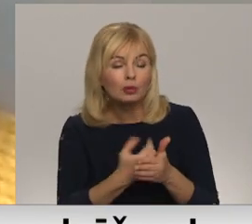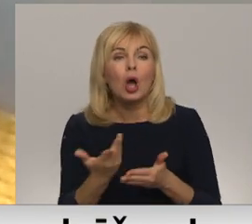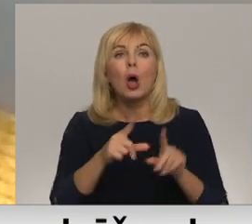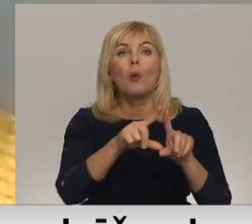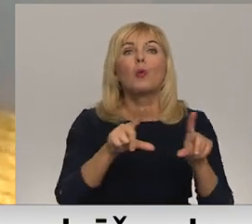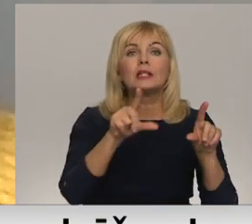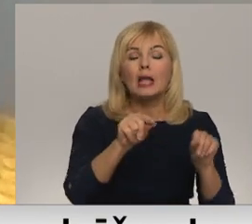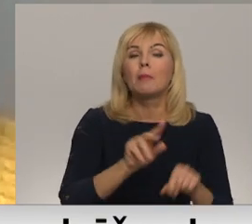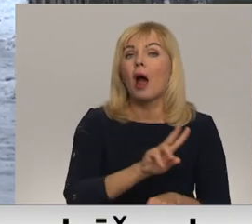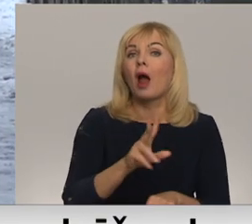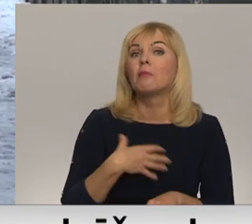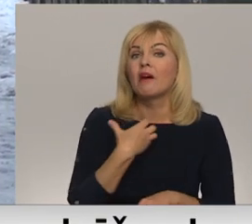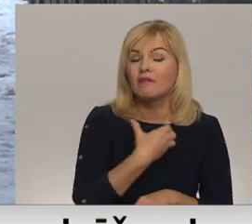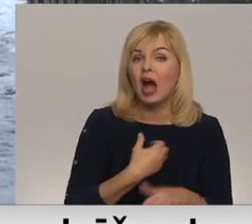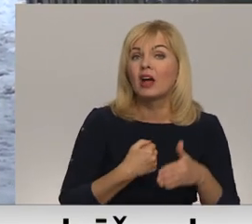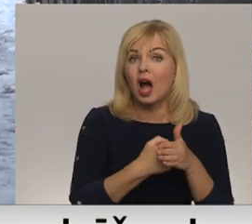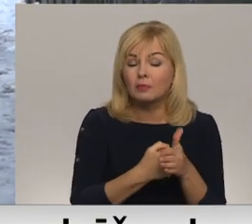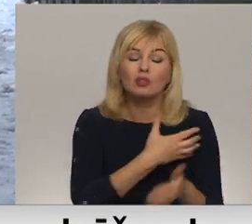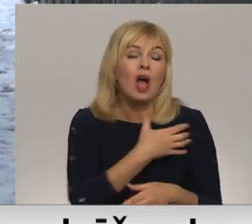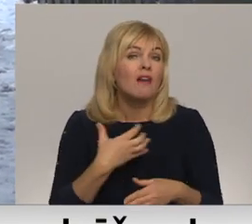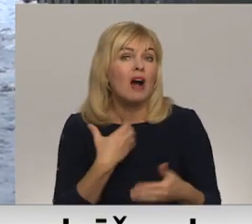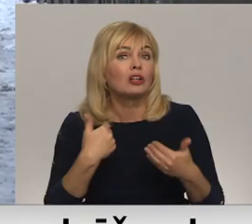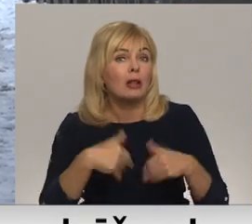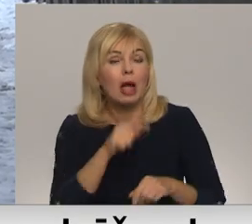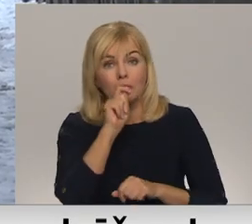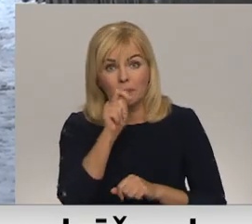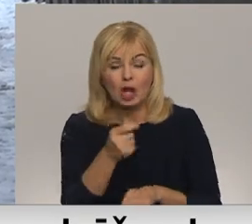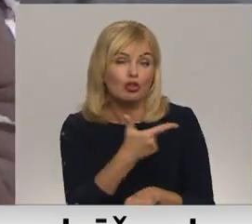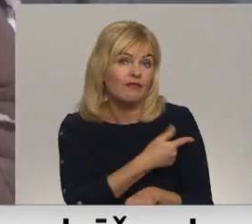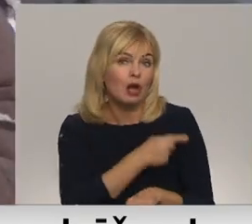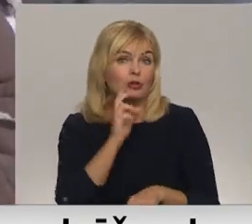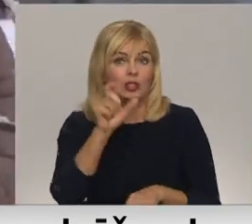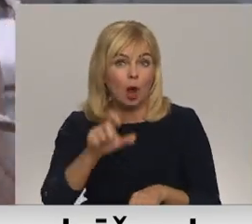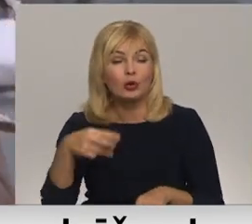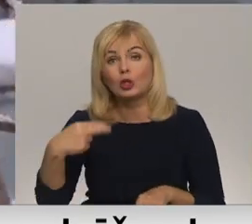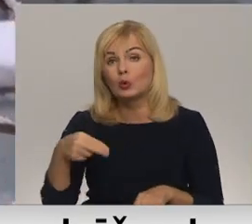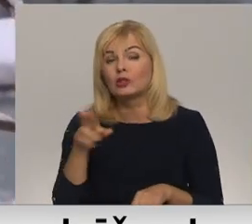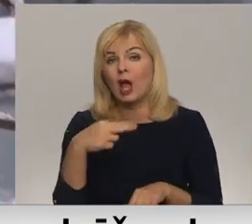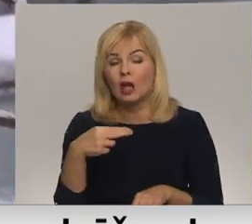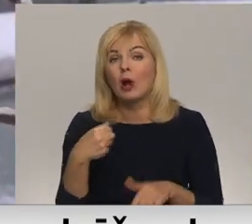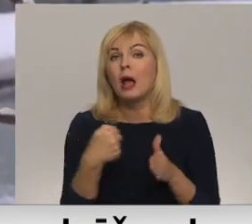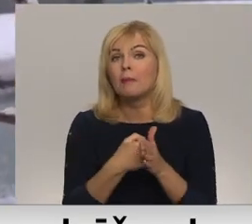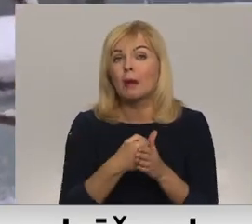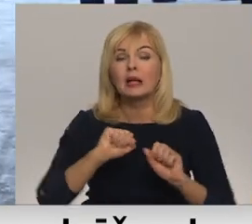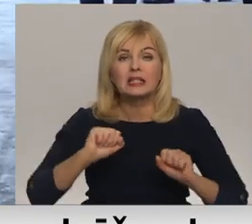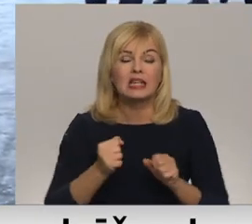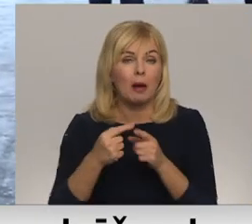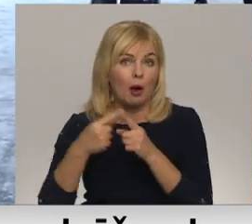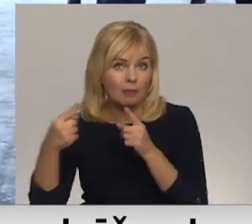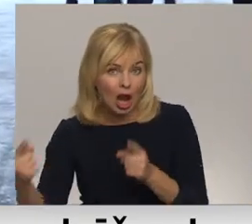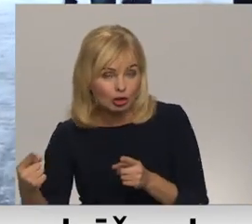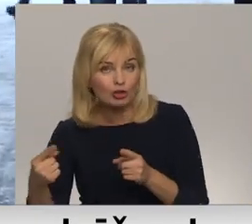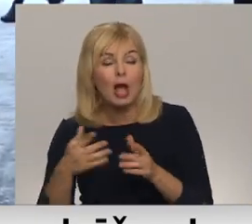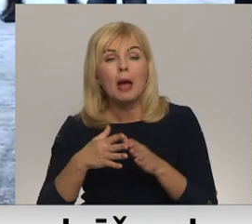uzņēmumi, kuriem ir nepieciešams atbalsts. Lai arī valdība jau lēmusi piešķirt vakcinētiem senioriem 20 eiro pabalsts dzīves mēnešos, kā arī plāno